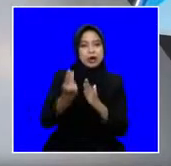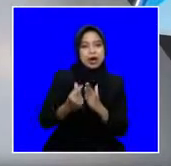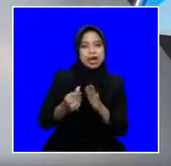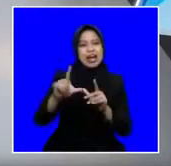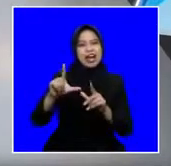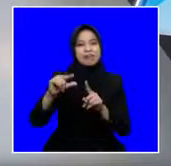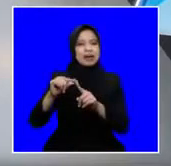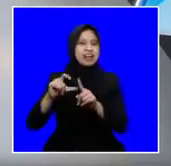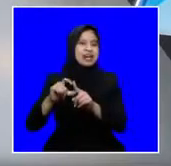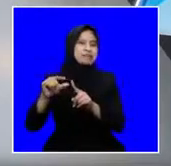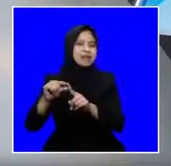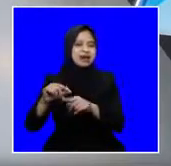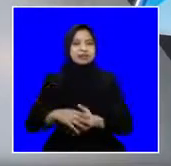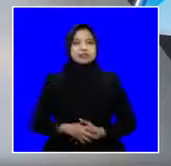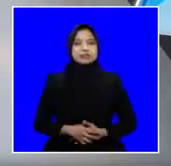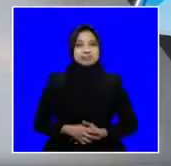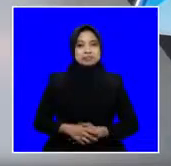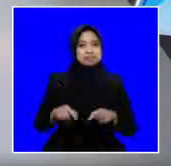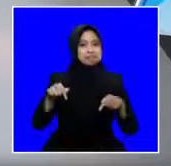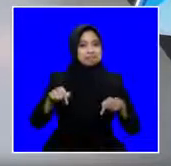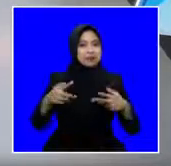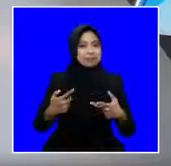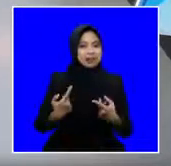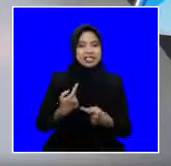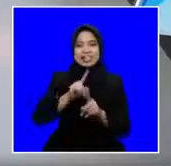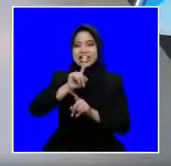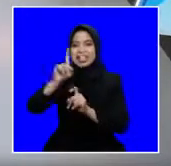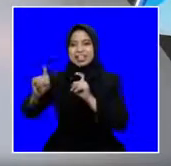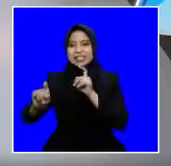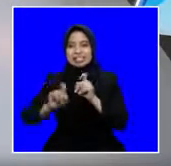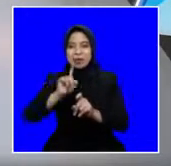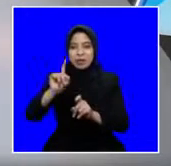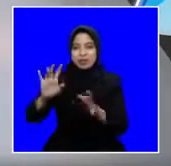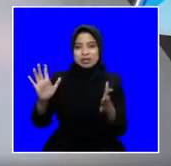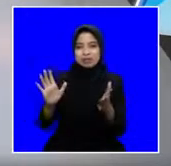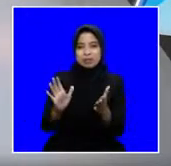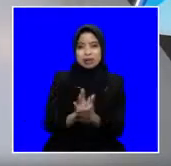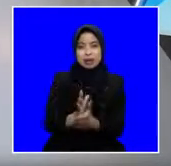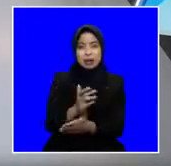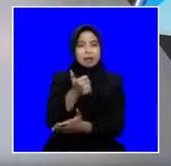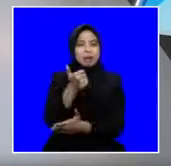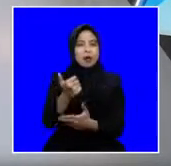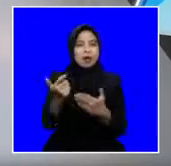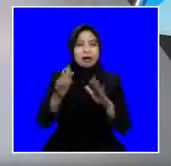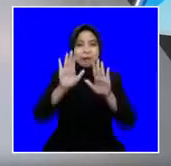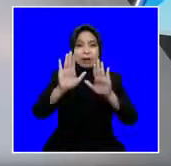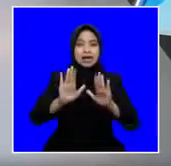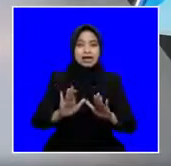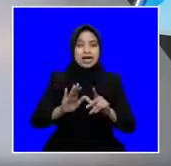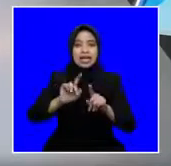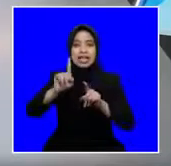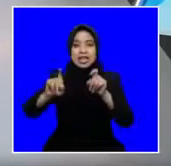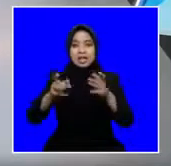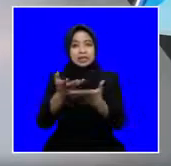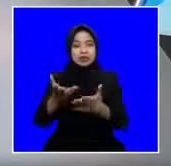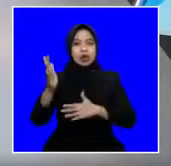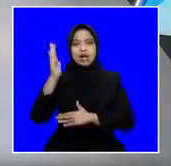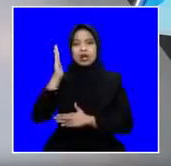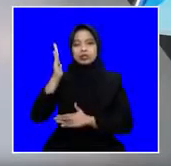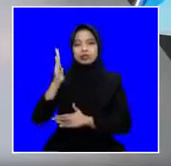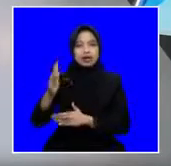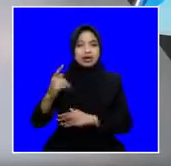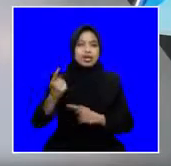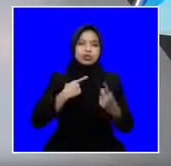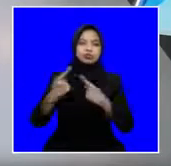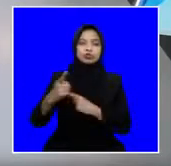atau LPDP. Dan kini kita memasuki nih sesi tanya-jawab. Kami memberikan kesempatan kepada rekan-rekan media untuk bertanya kepada seluruh narasumber di diskusi